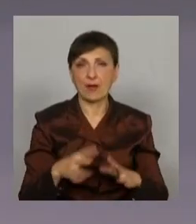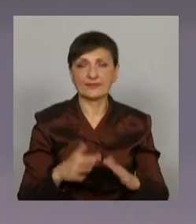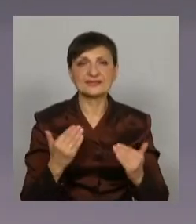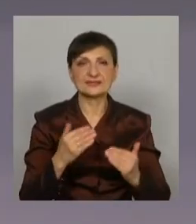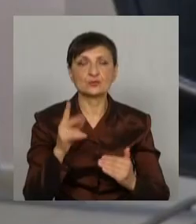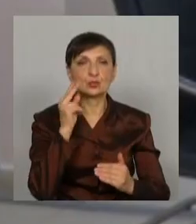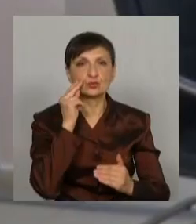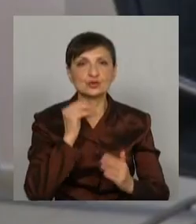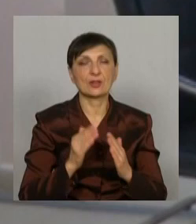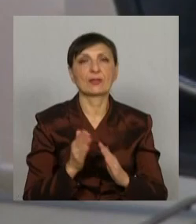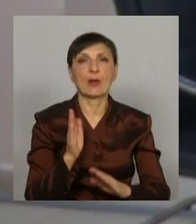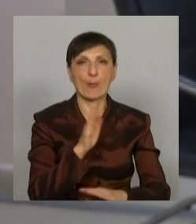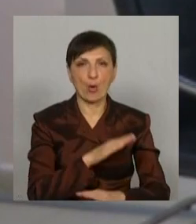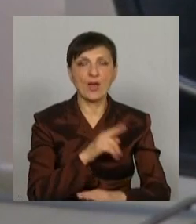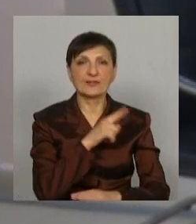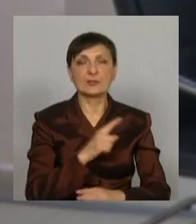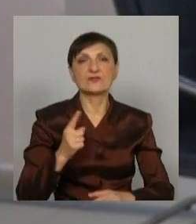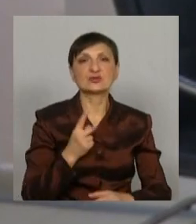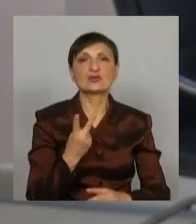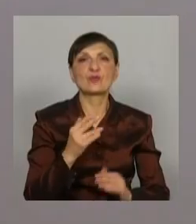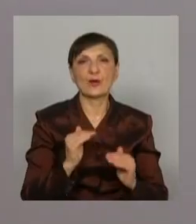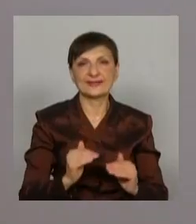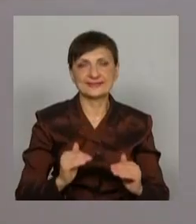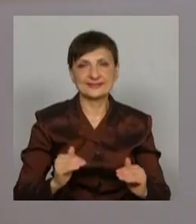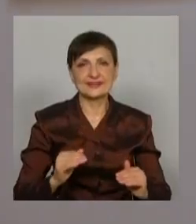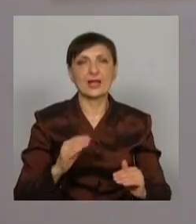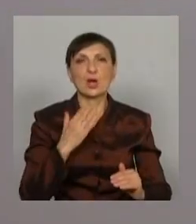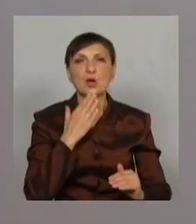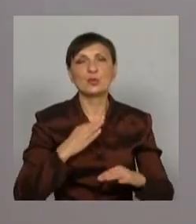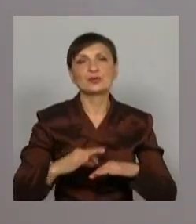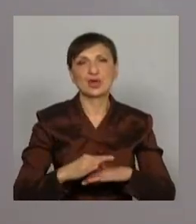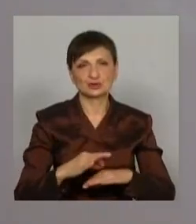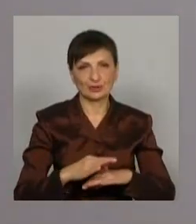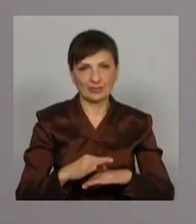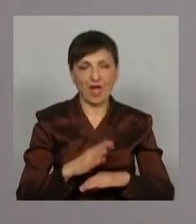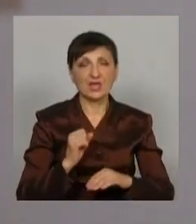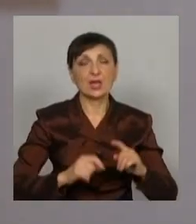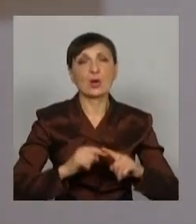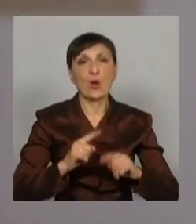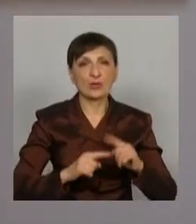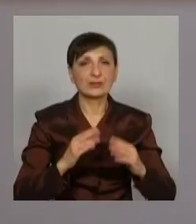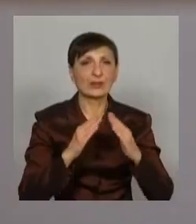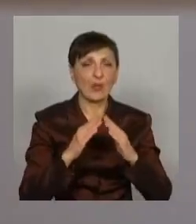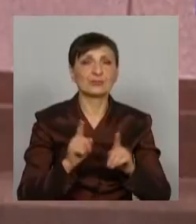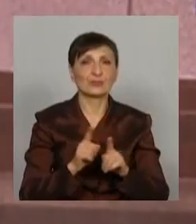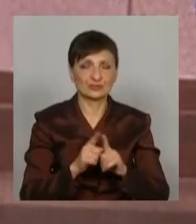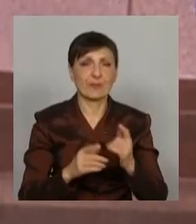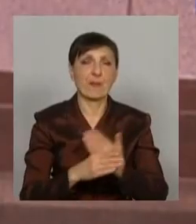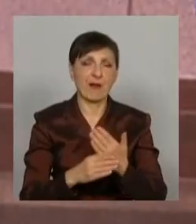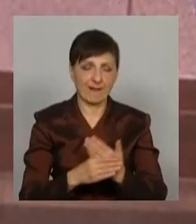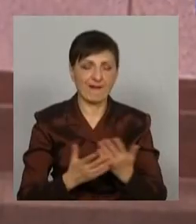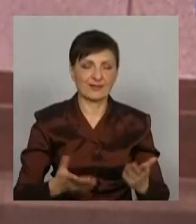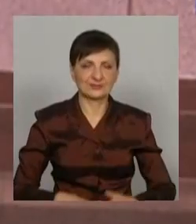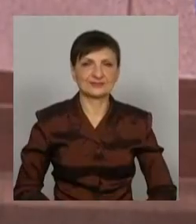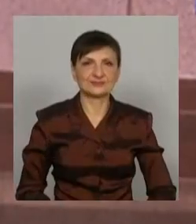мужчина едет домой там его ждут двое маленьких детей любящая супруга и родные стены которые как говорят помогают